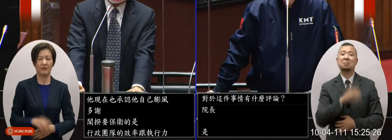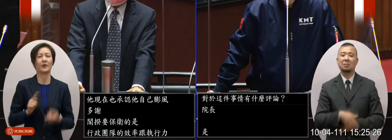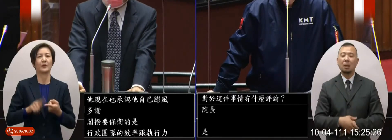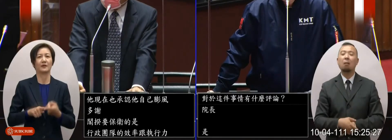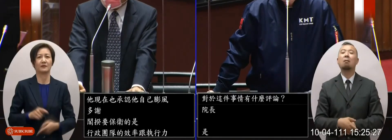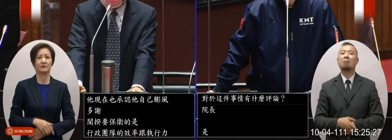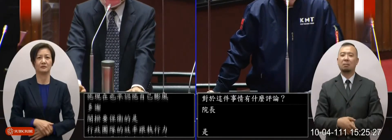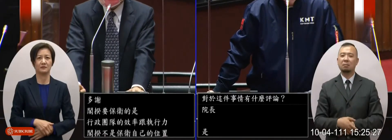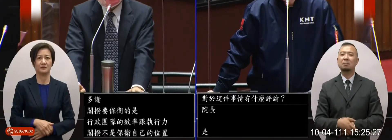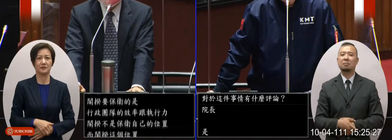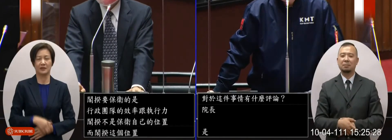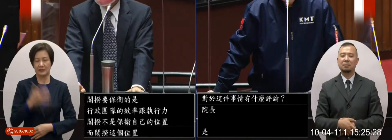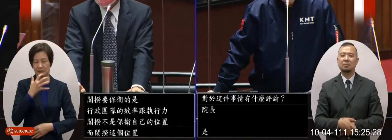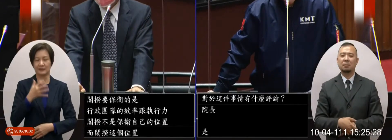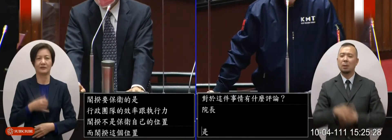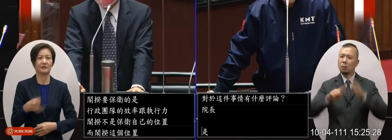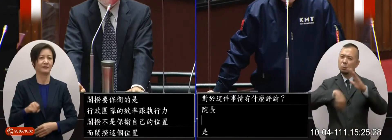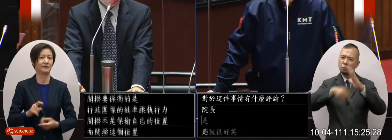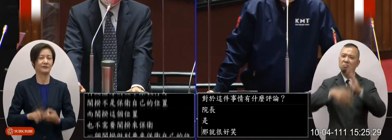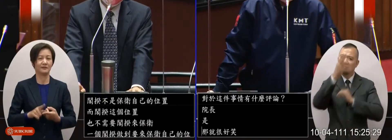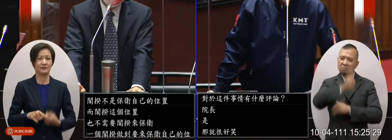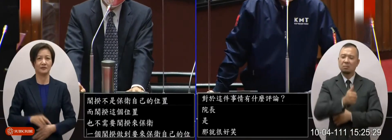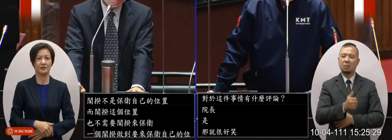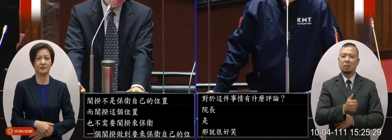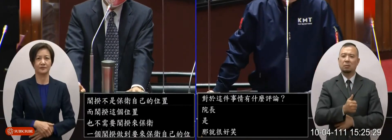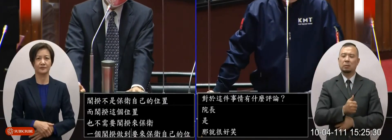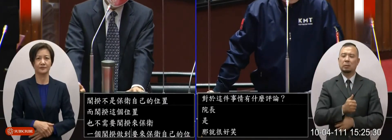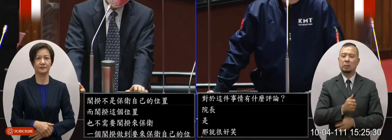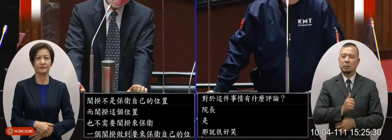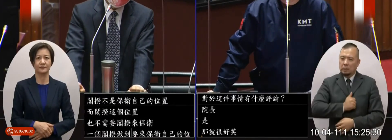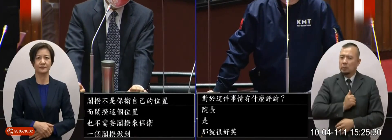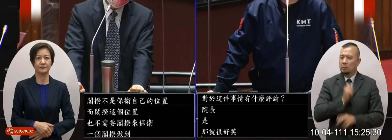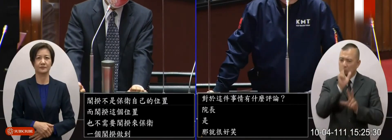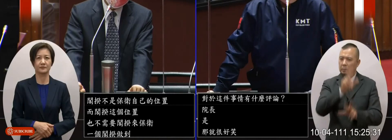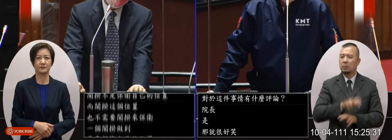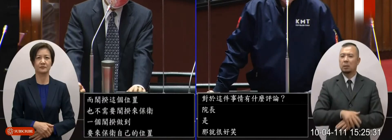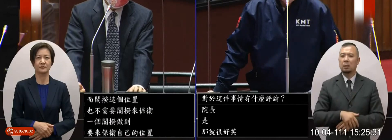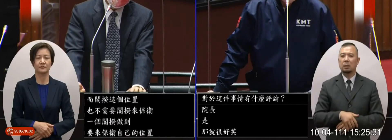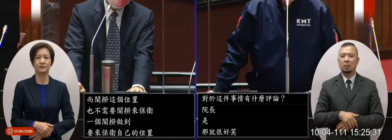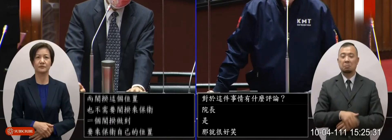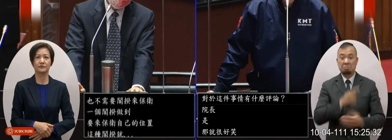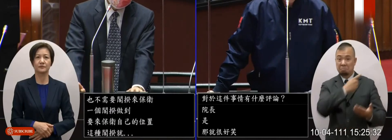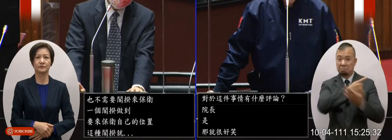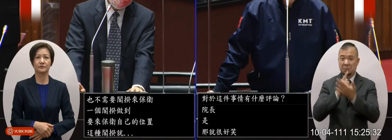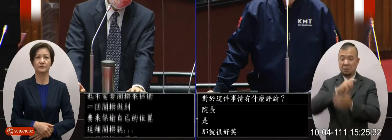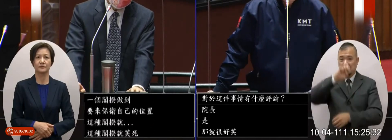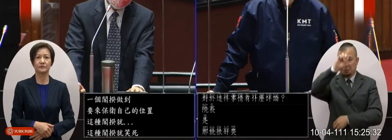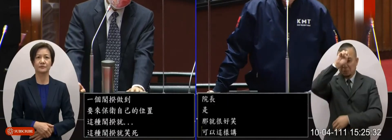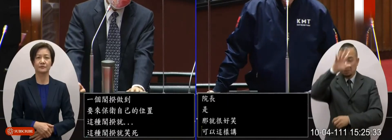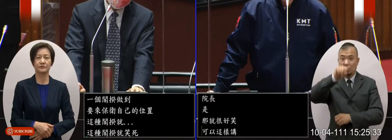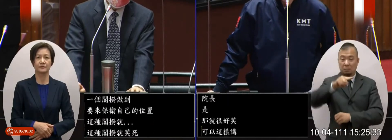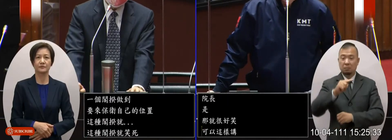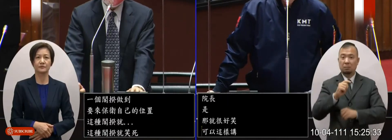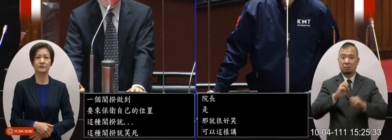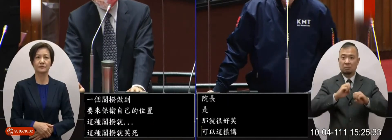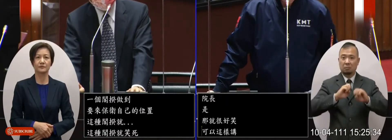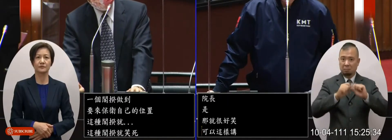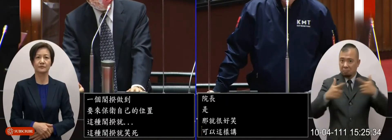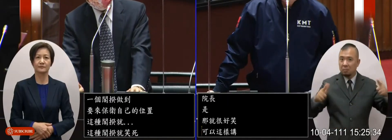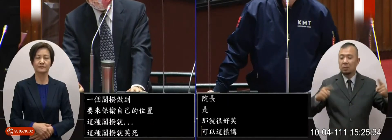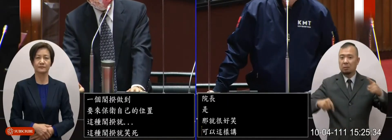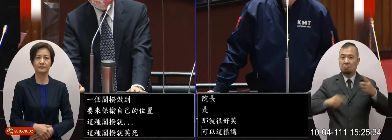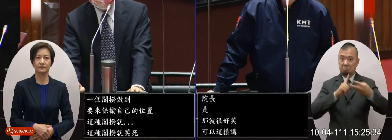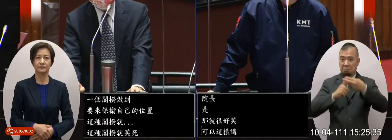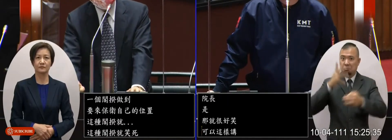以这样讲。来，但是院长啊，也不讳言啊，大家都知道，包含每一个政党的主席，甚至于执政